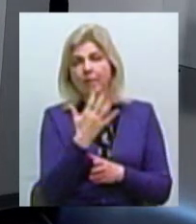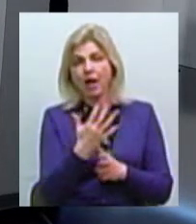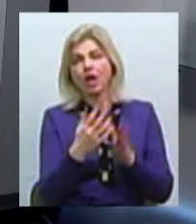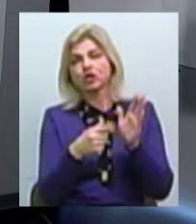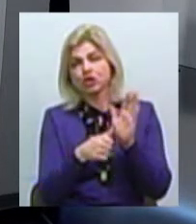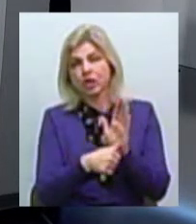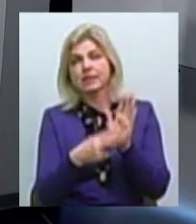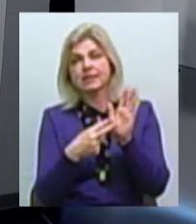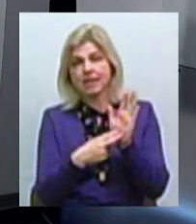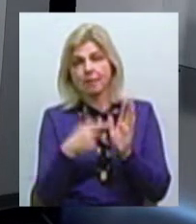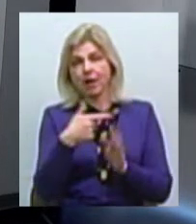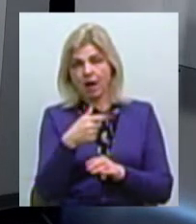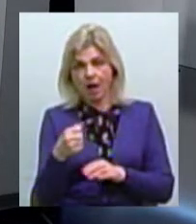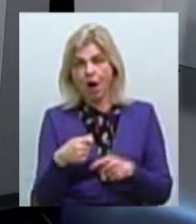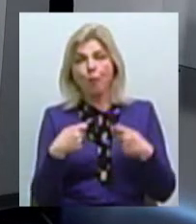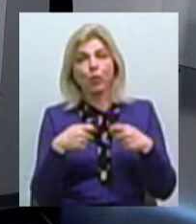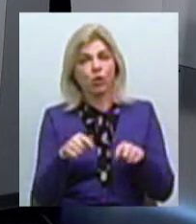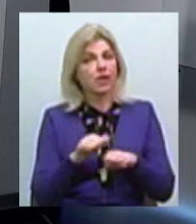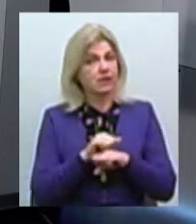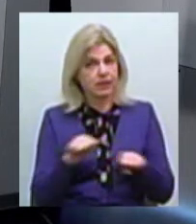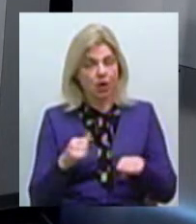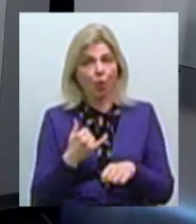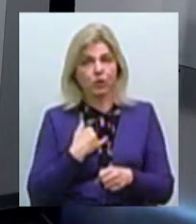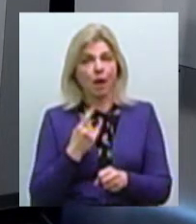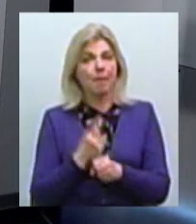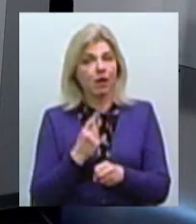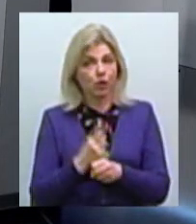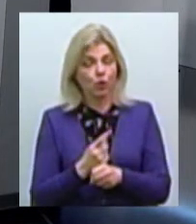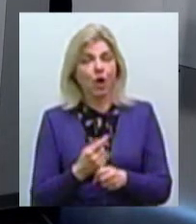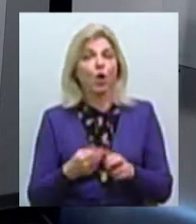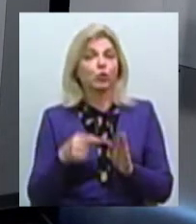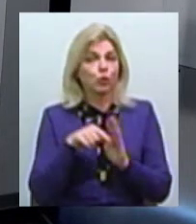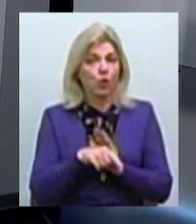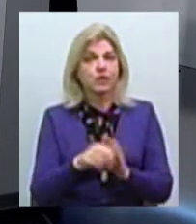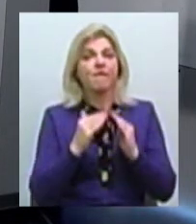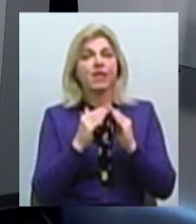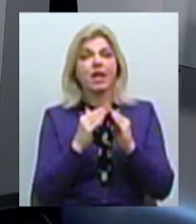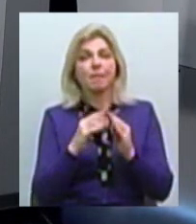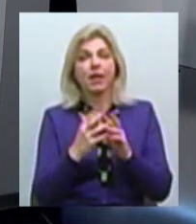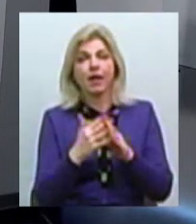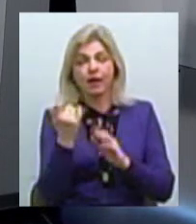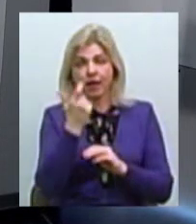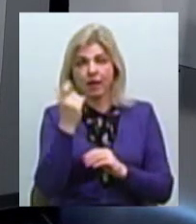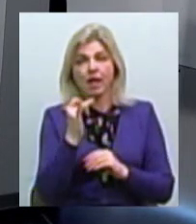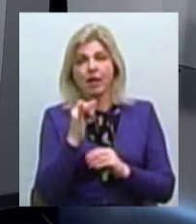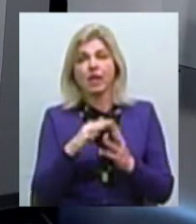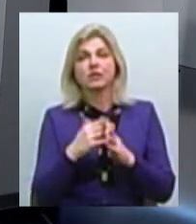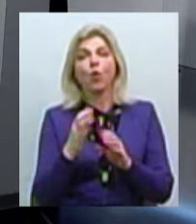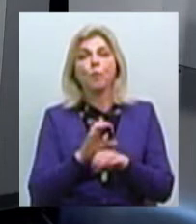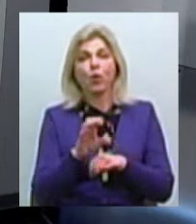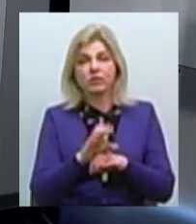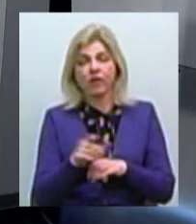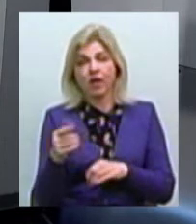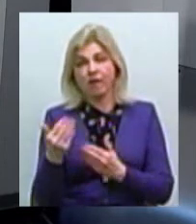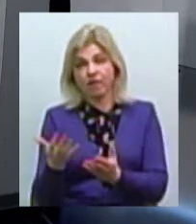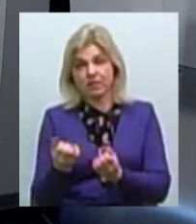вот продавать ее нельзя у нас действует мораторий то есть фермеры и сельхозпроизводители разных форм собственности берут ее в